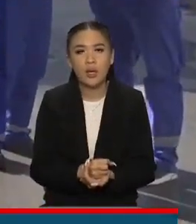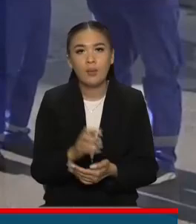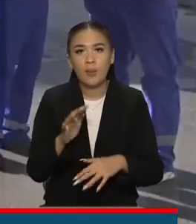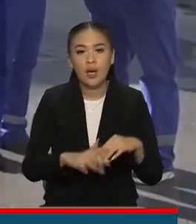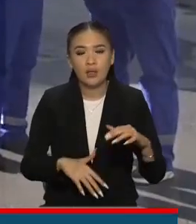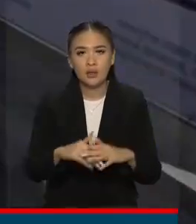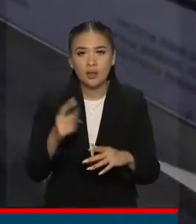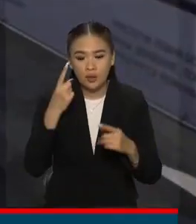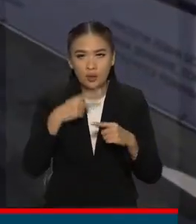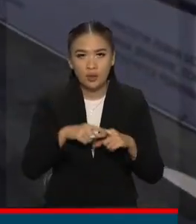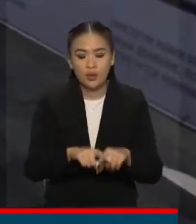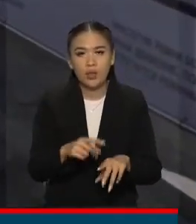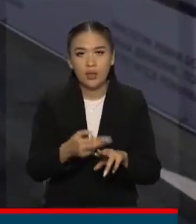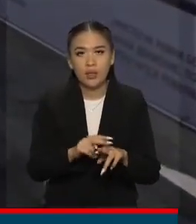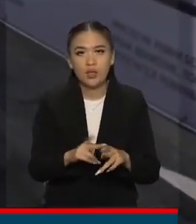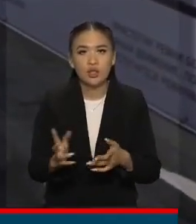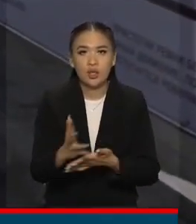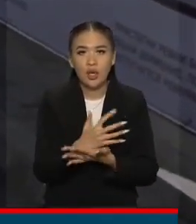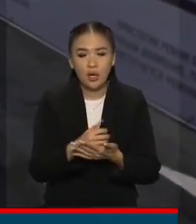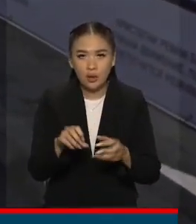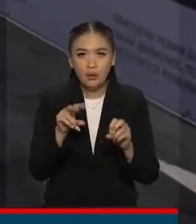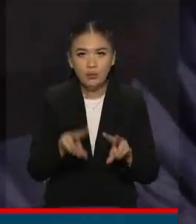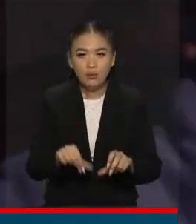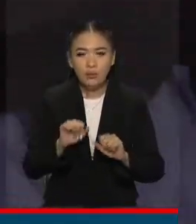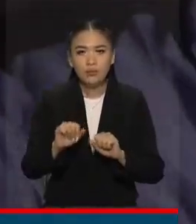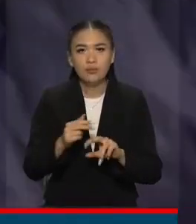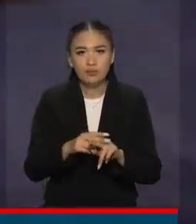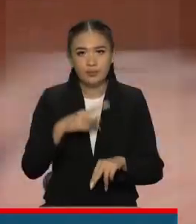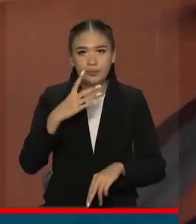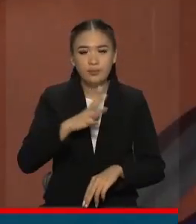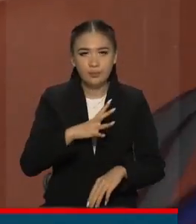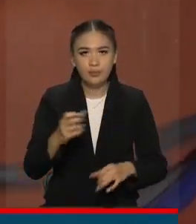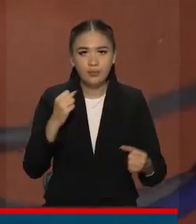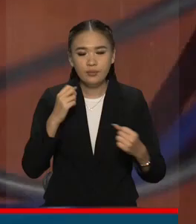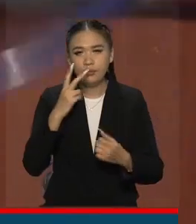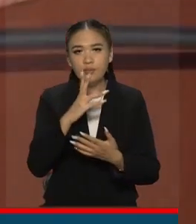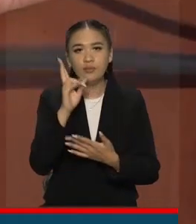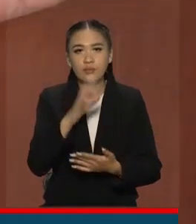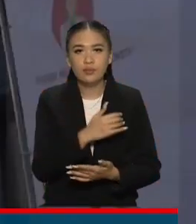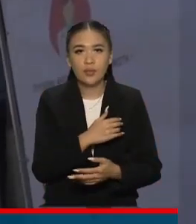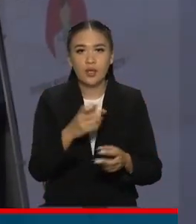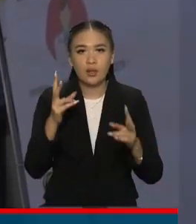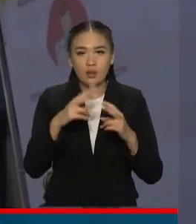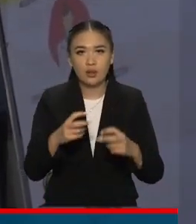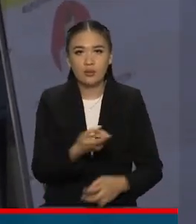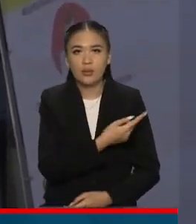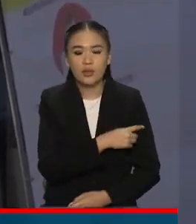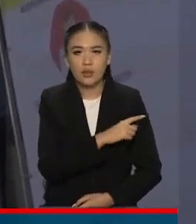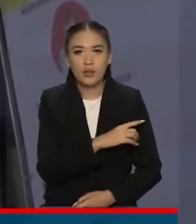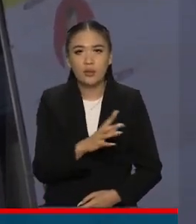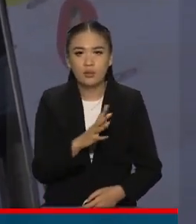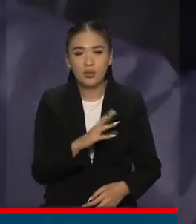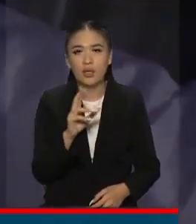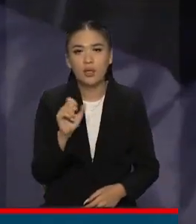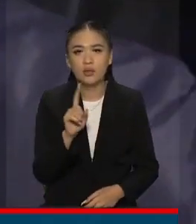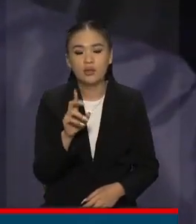және теориялық түрде өтеді. Жиналғандарға қауіпсіздік ережелері туралы айтылды. Ал тренажерге отырамын деушілер медициналық тексеруден өтті.